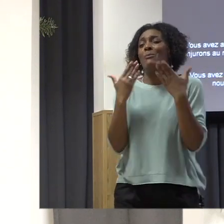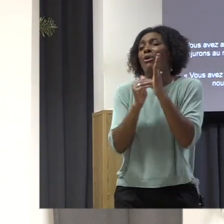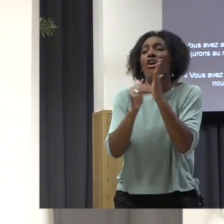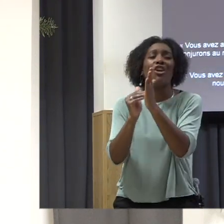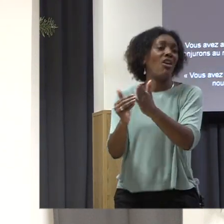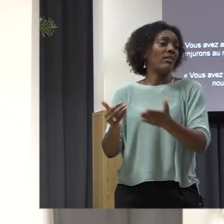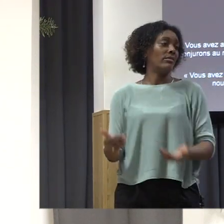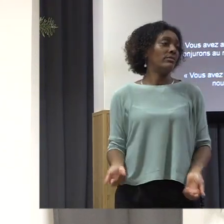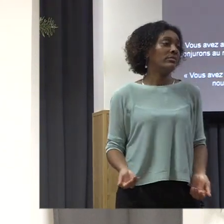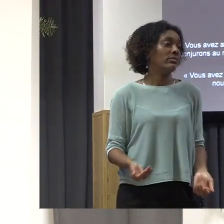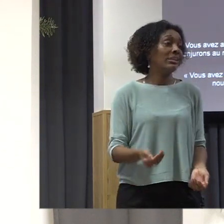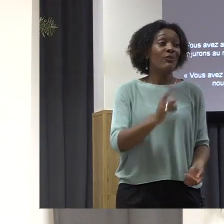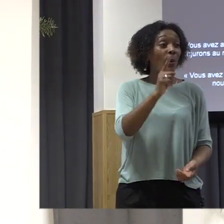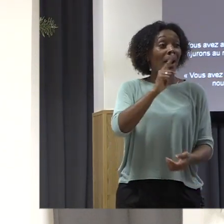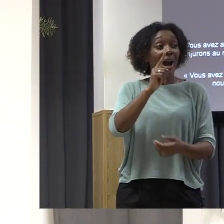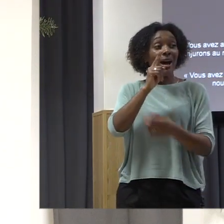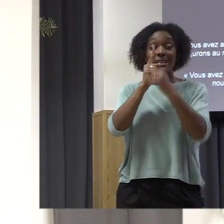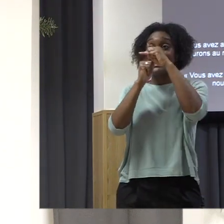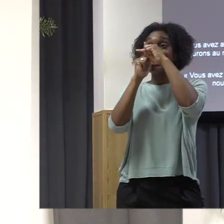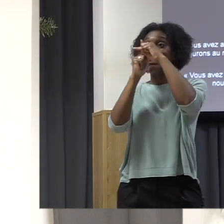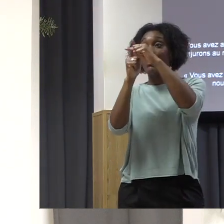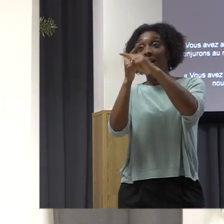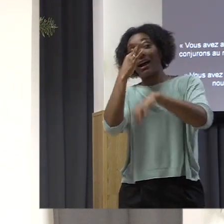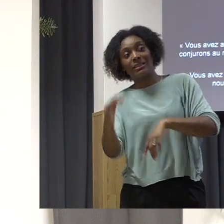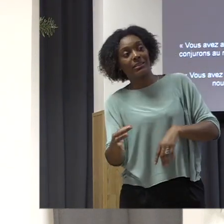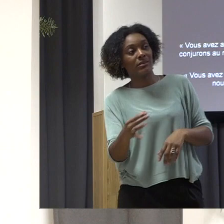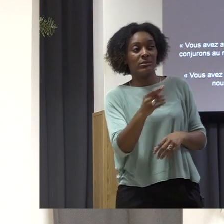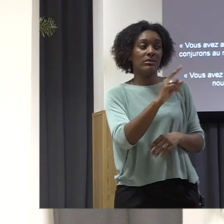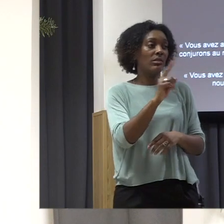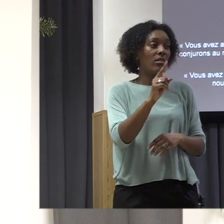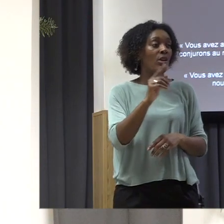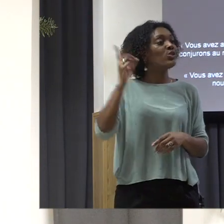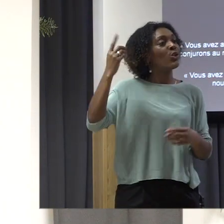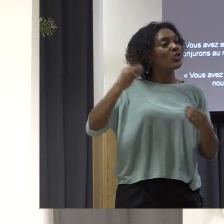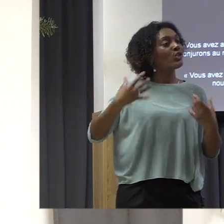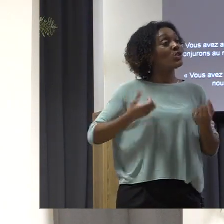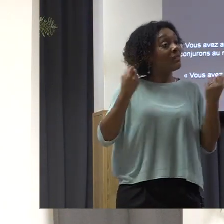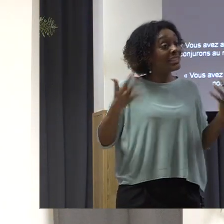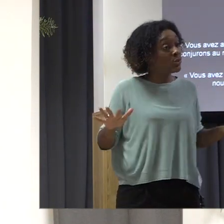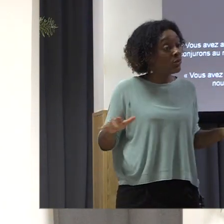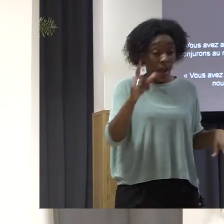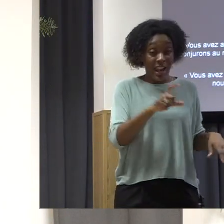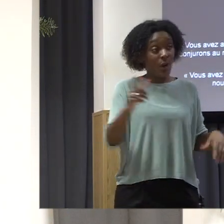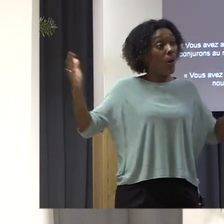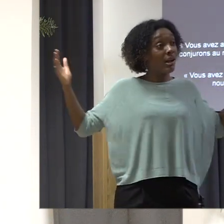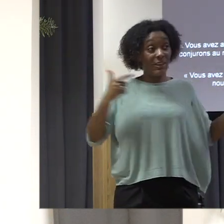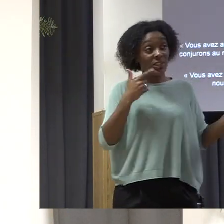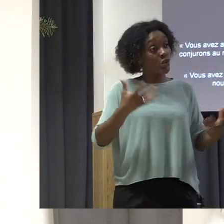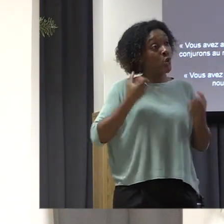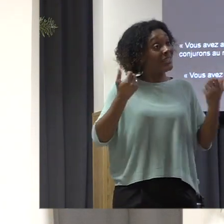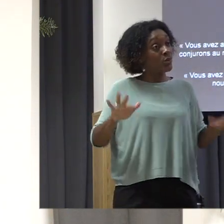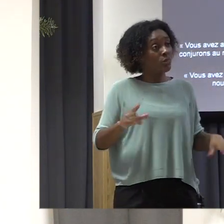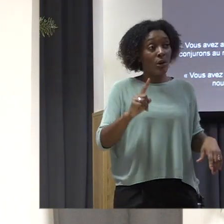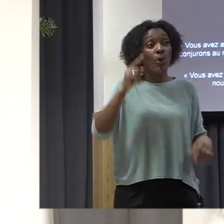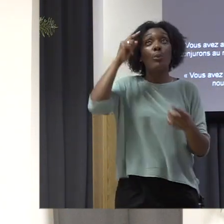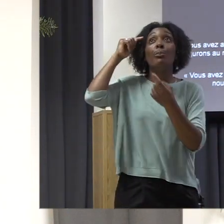Ne perdons pas la cible. Le but de Dieu pour nos vies, ce n'est pas simplement le salut, la bonne nouvelle. Le but